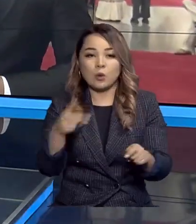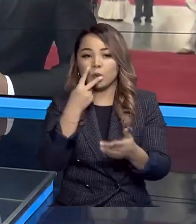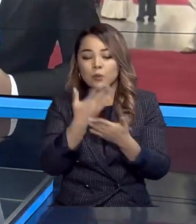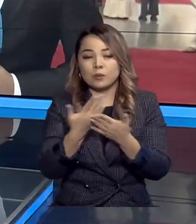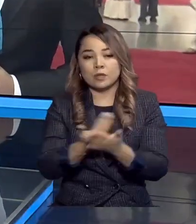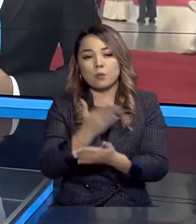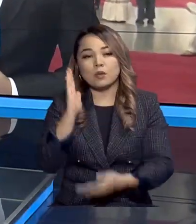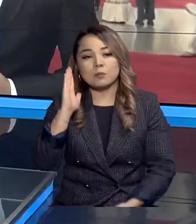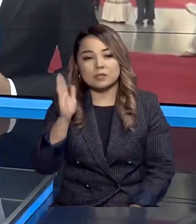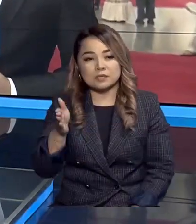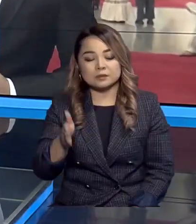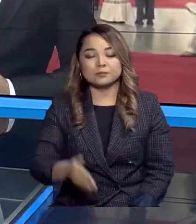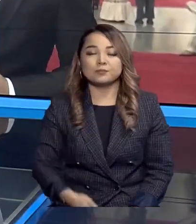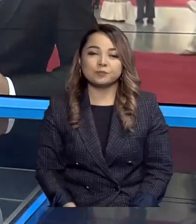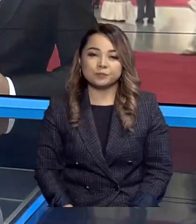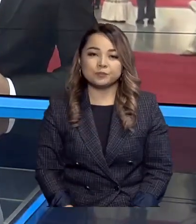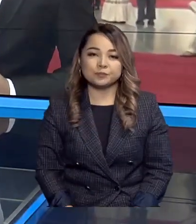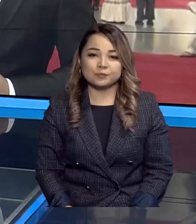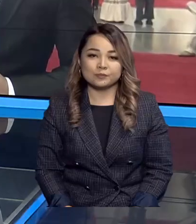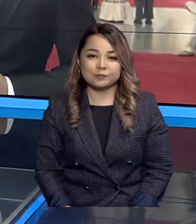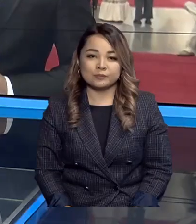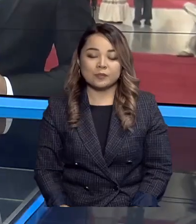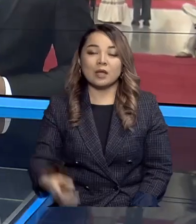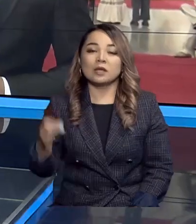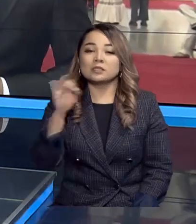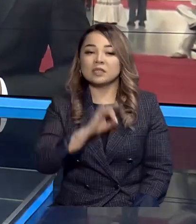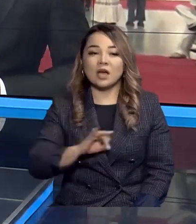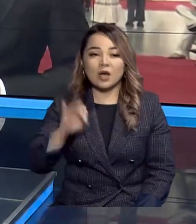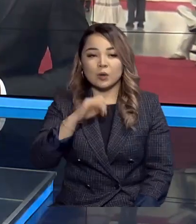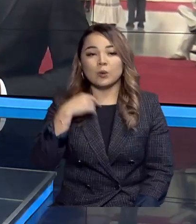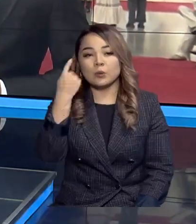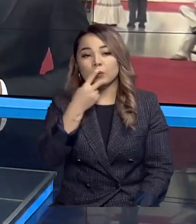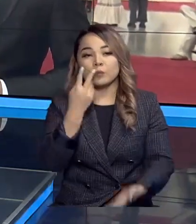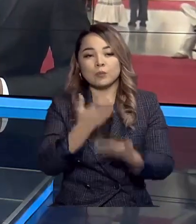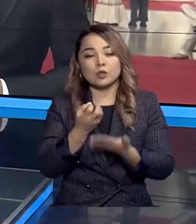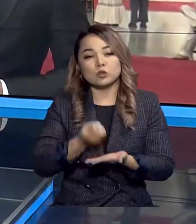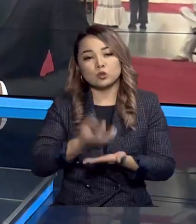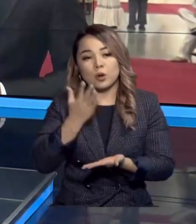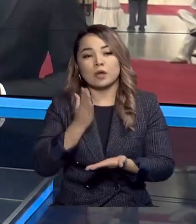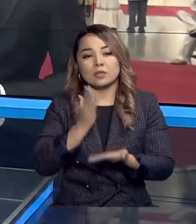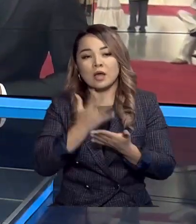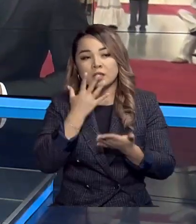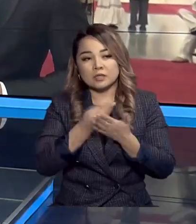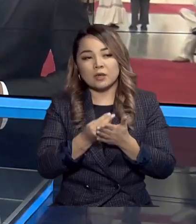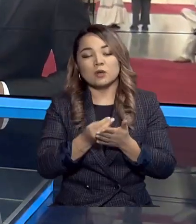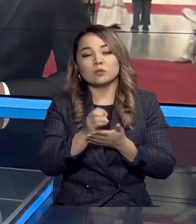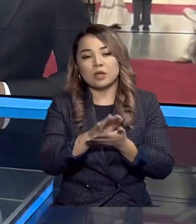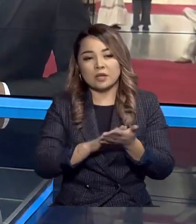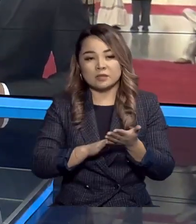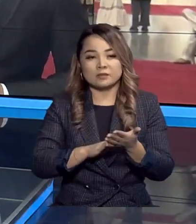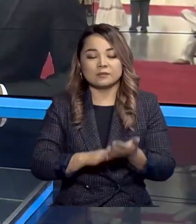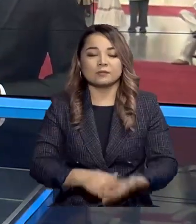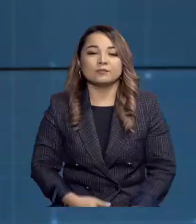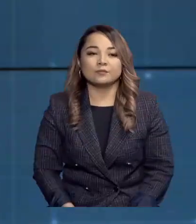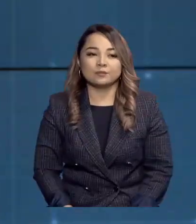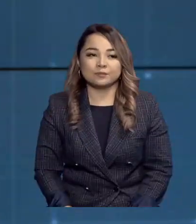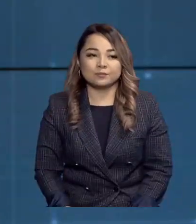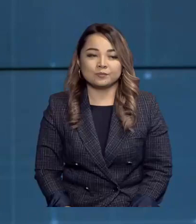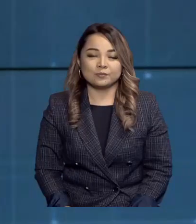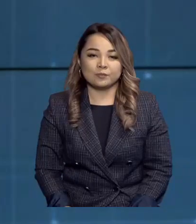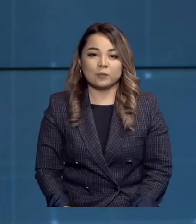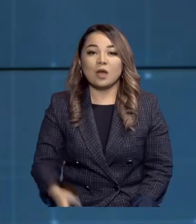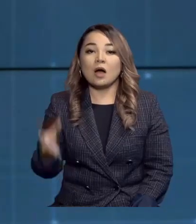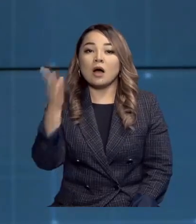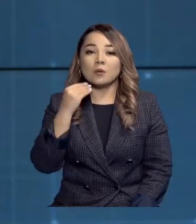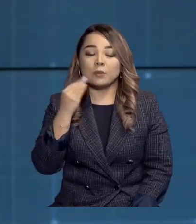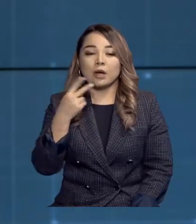Ләйлә. Рахмет, Шерхан. Тарихи туындыларды көрермен жоғары бағалайды деген сенімдемін. Жалғастырайық.